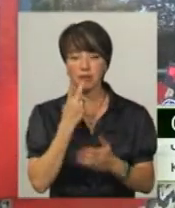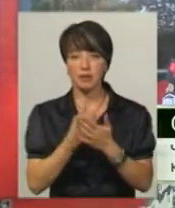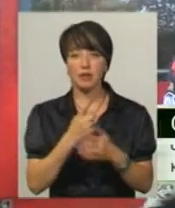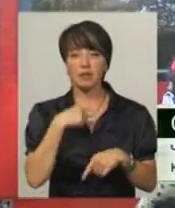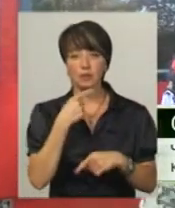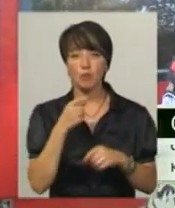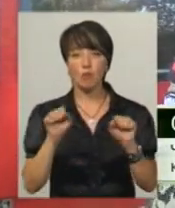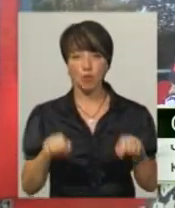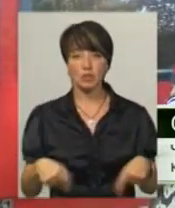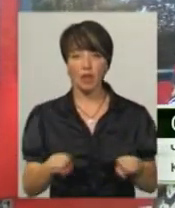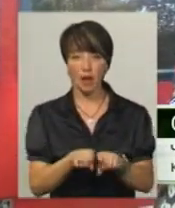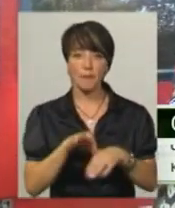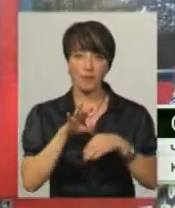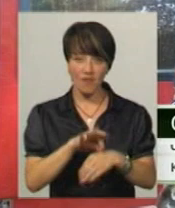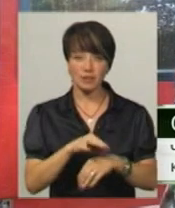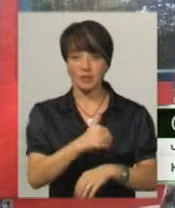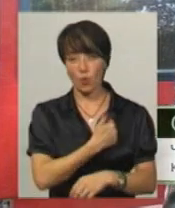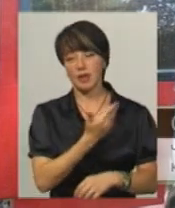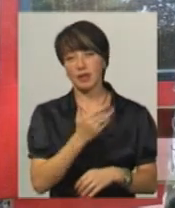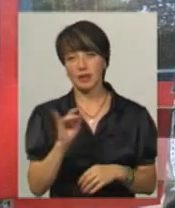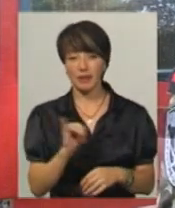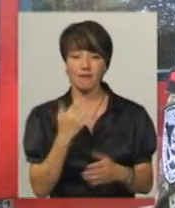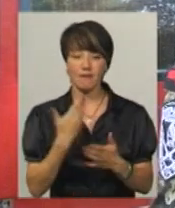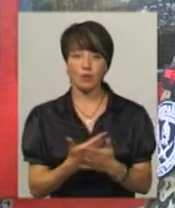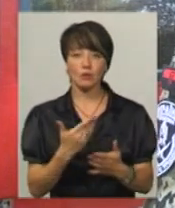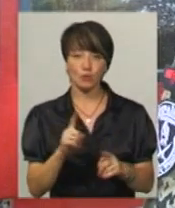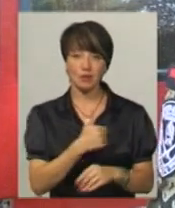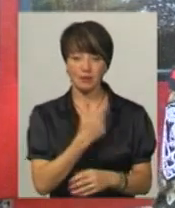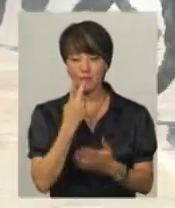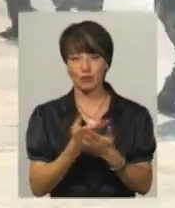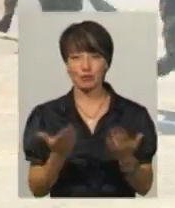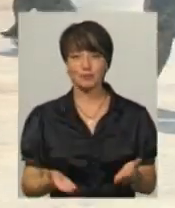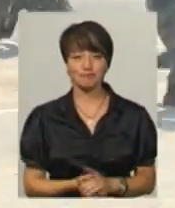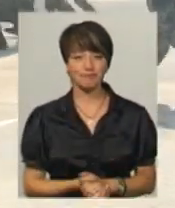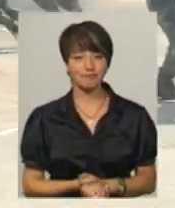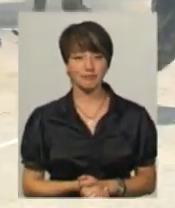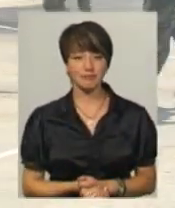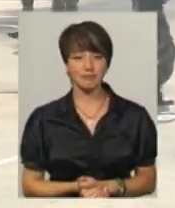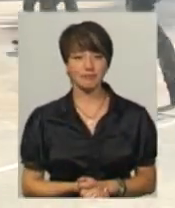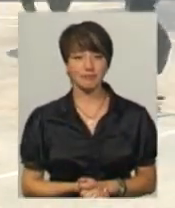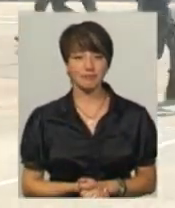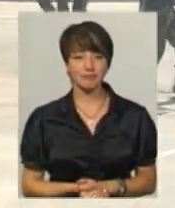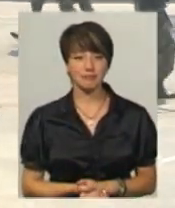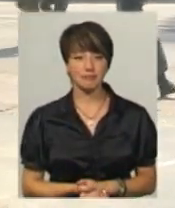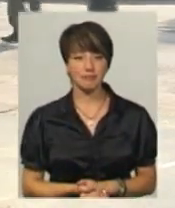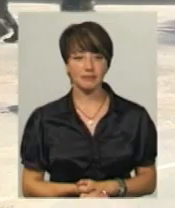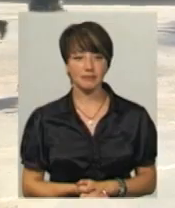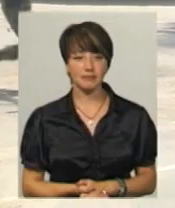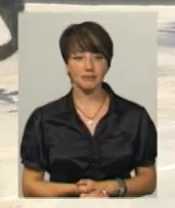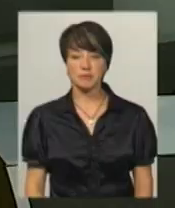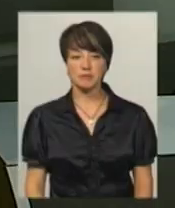що можна отаке привернути. Ми захотіли. Ну і от всі, що захотіли, от ви їх бачите. Світлана Поробок, Володимир Заянчуковський,